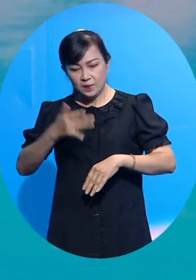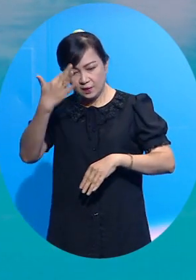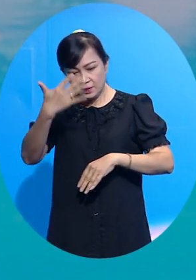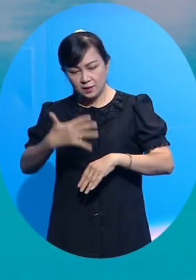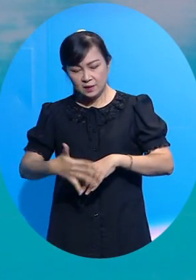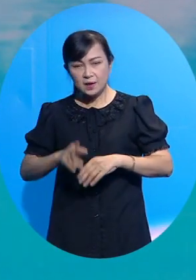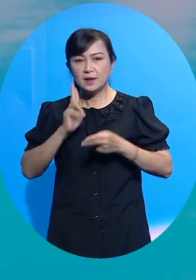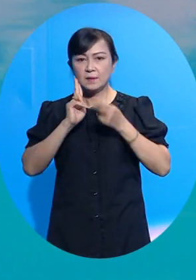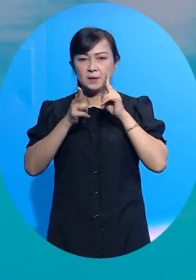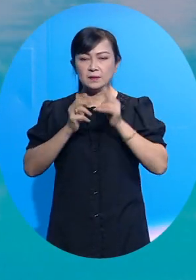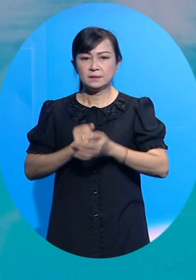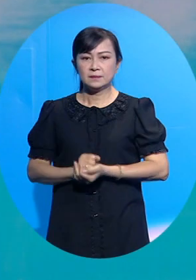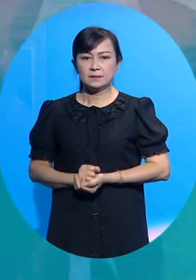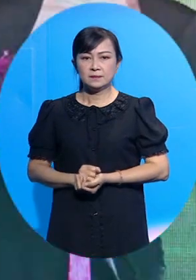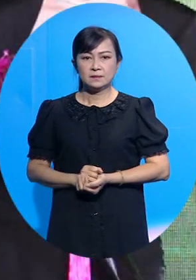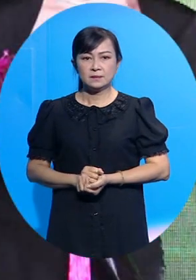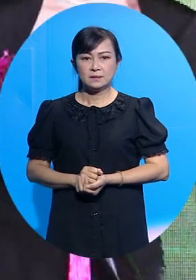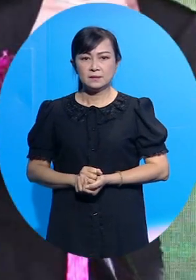sôi nổi, hấp dẫn.